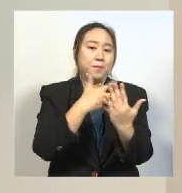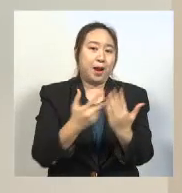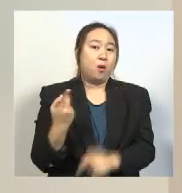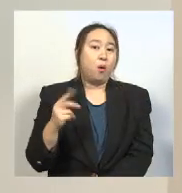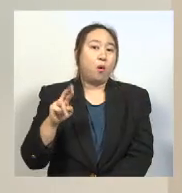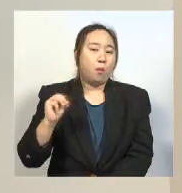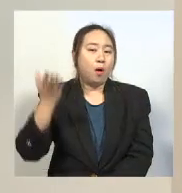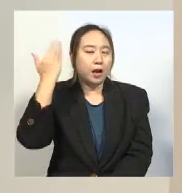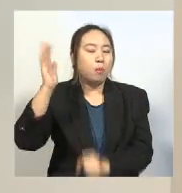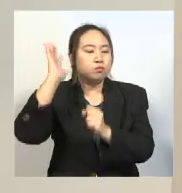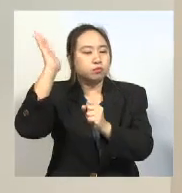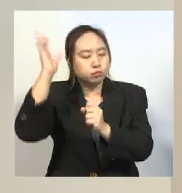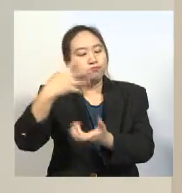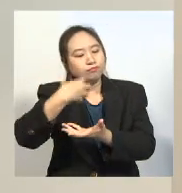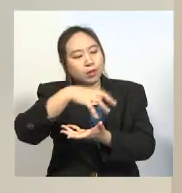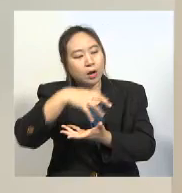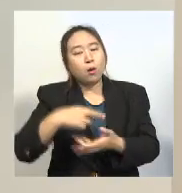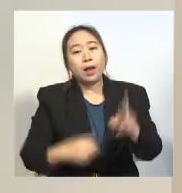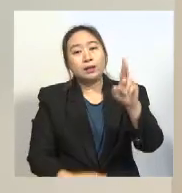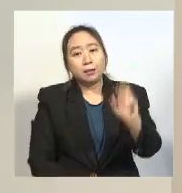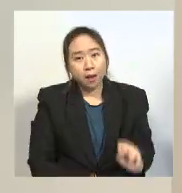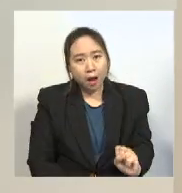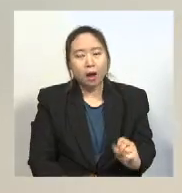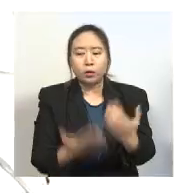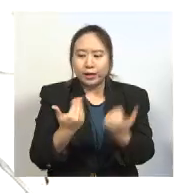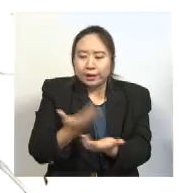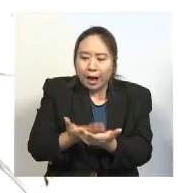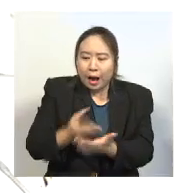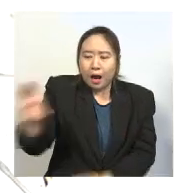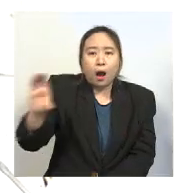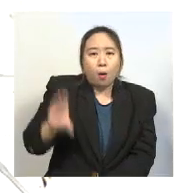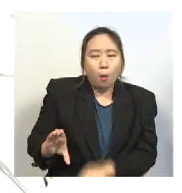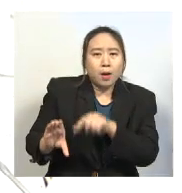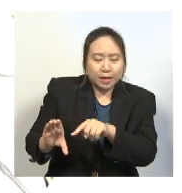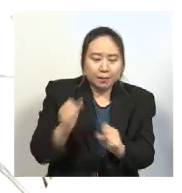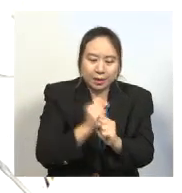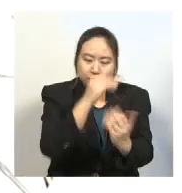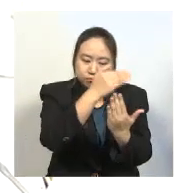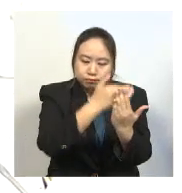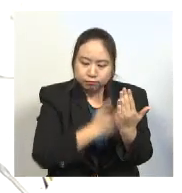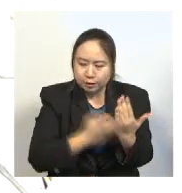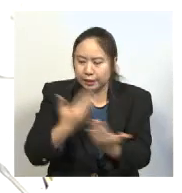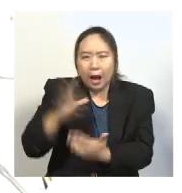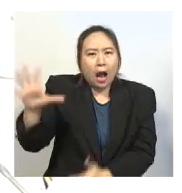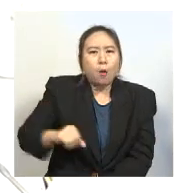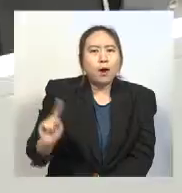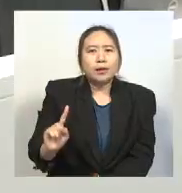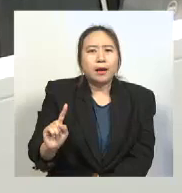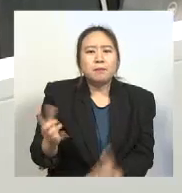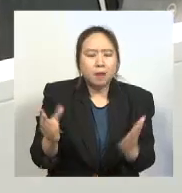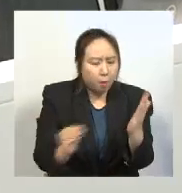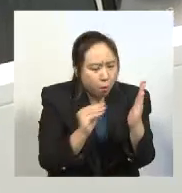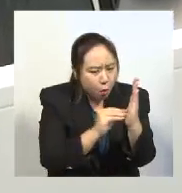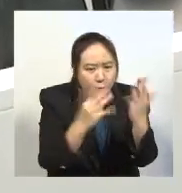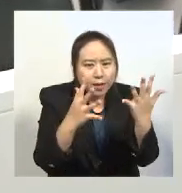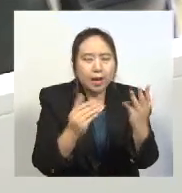รีต่อรัฐสภาก็ยังไม่มีการระบุที่มาของงบประมาณที่จะใช้ดำเนินนโยบายถือเป็นการกระทำผิดรัฐธรรมนูญอย่างชัดเ